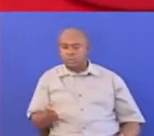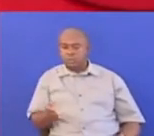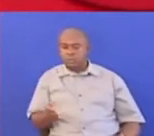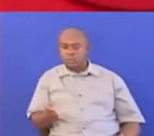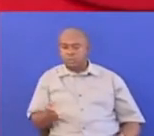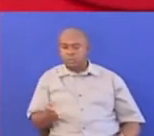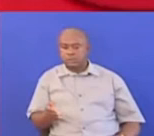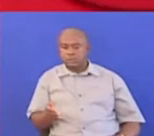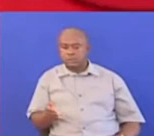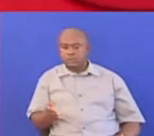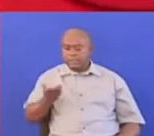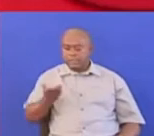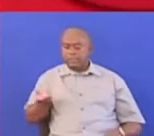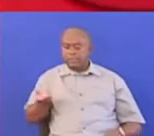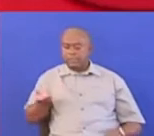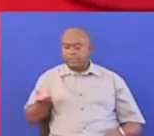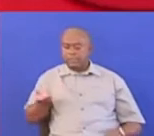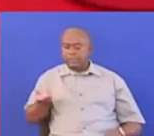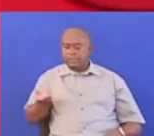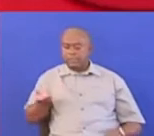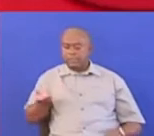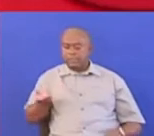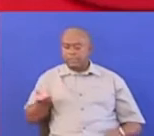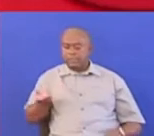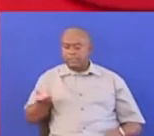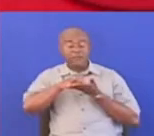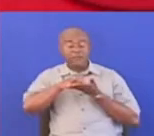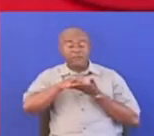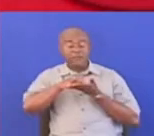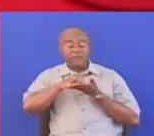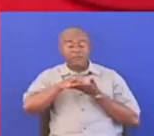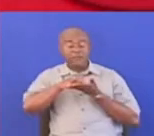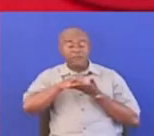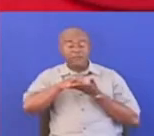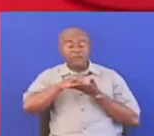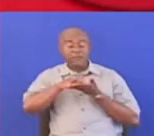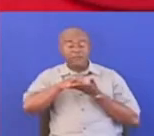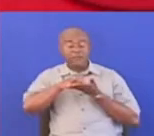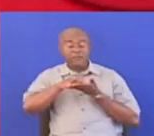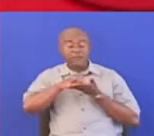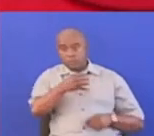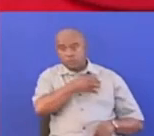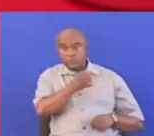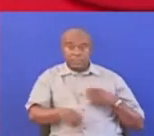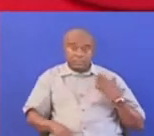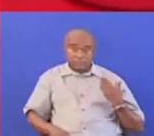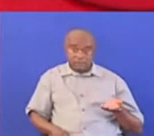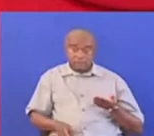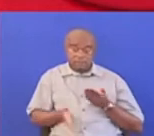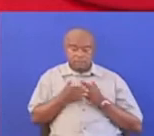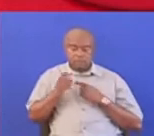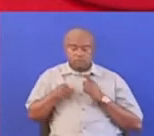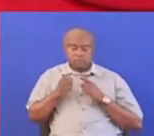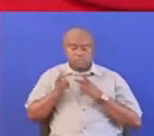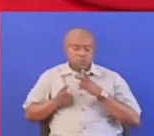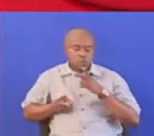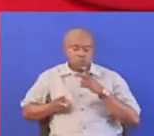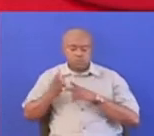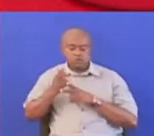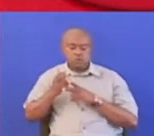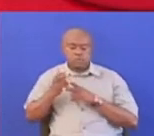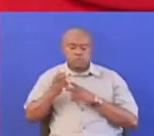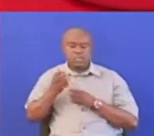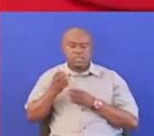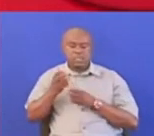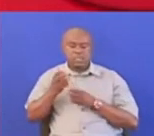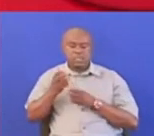Rais aliyoyatoa yaweze kwenda kuwa na tija. Lakini endelee kuipongeza sana wizara kwa kuendelea kutatua